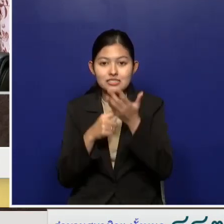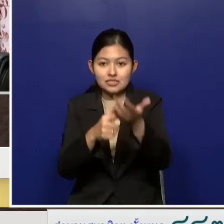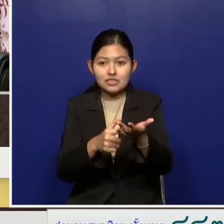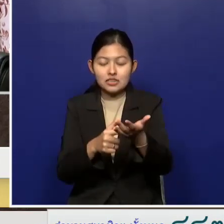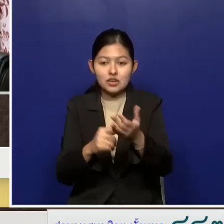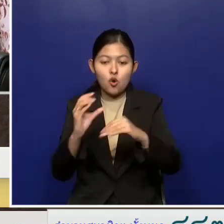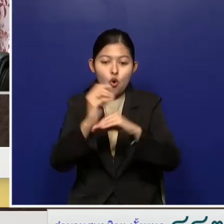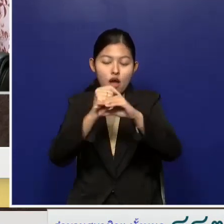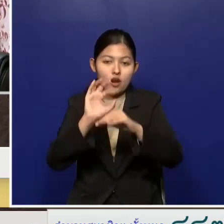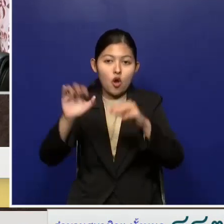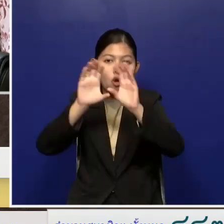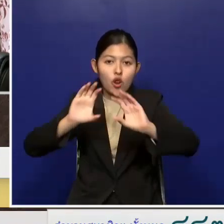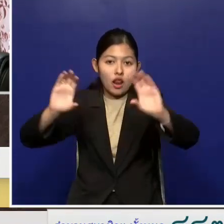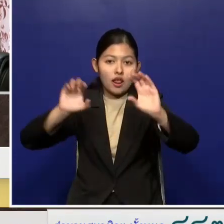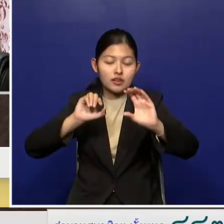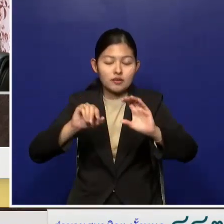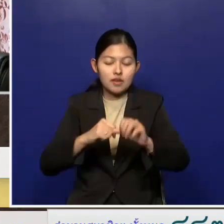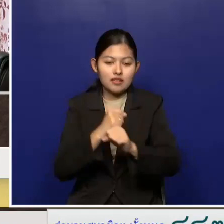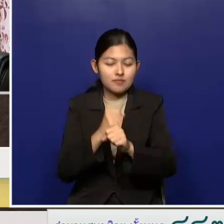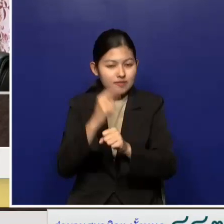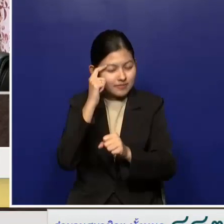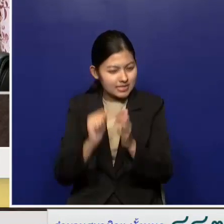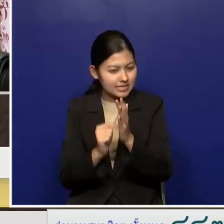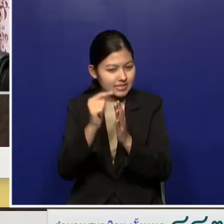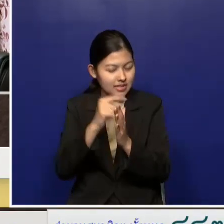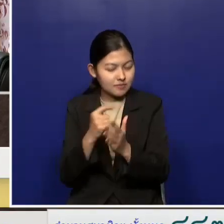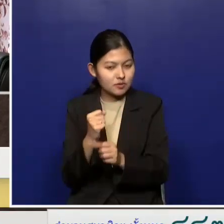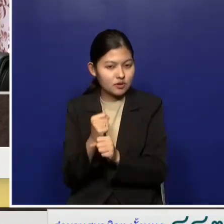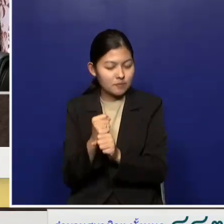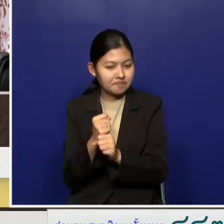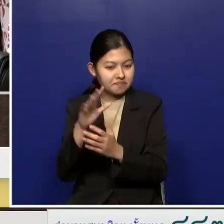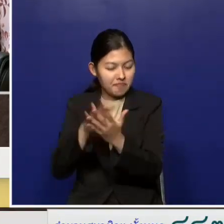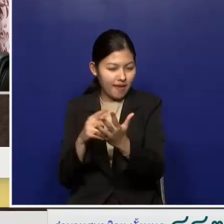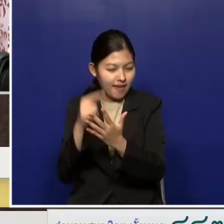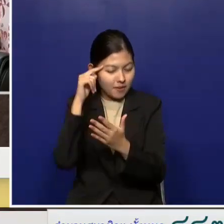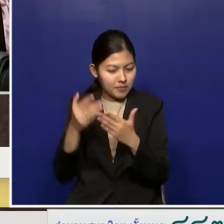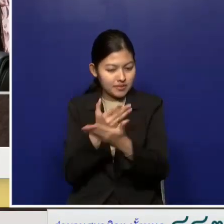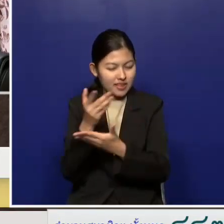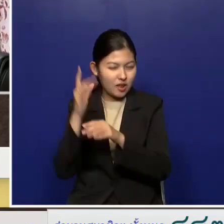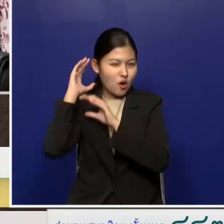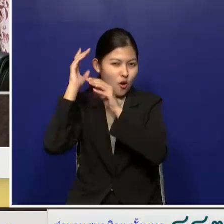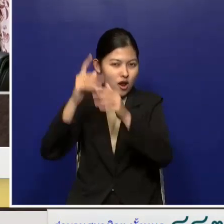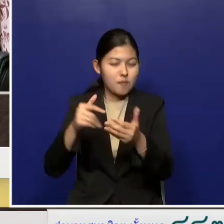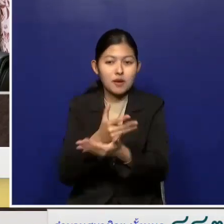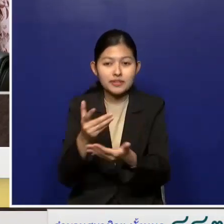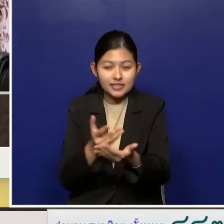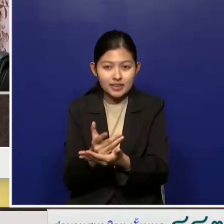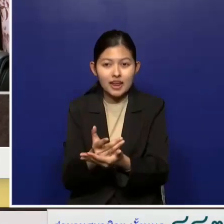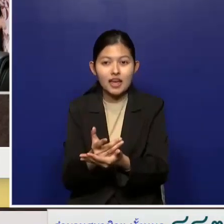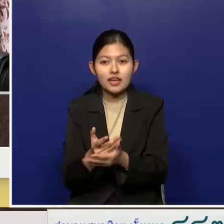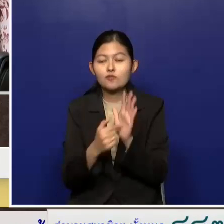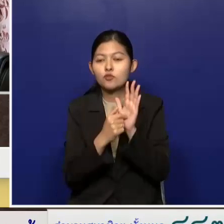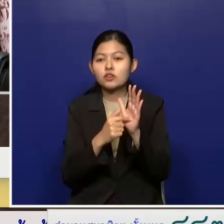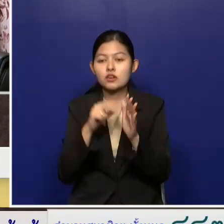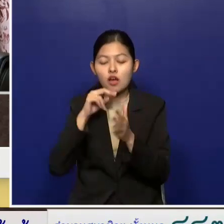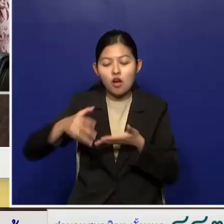รัฐเนี่ยได้ริเริ่มทำไว้นะคะควรที่จะนำกลับมาพิจารณาอีกครั้งหนึ่งนะคะอย่างเช่นคลองอ่างเก็บน้ำ